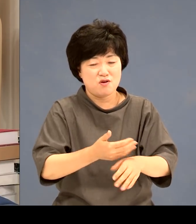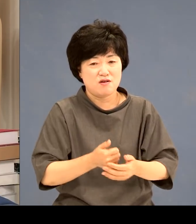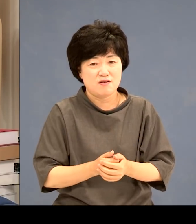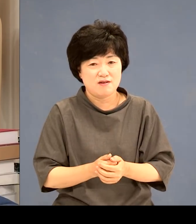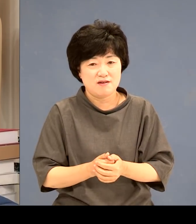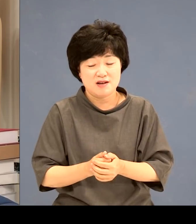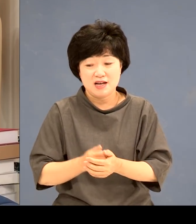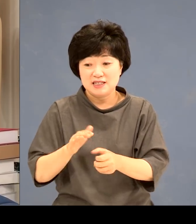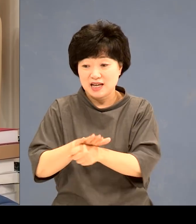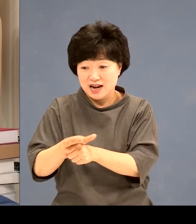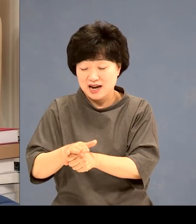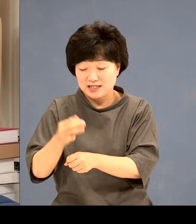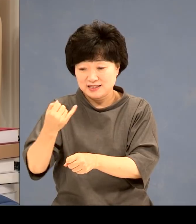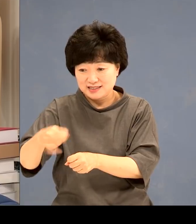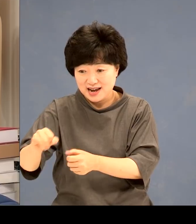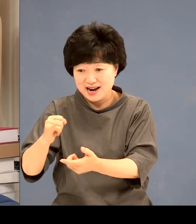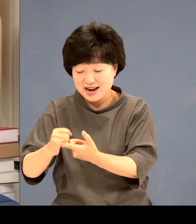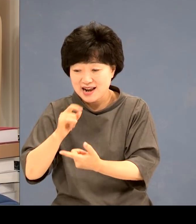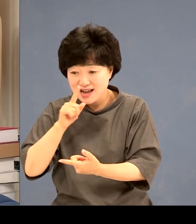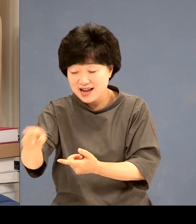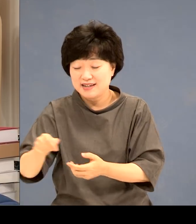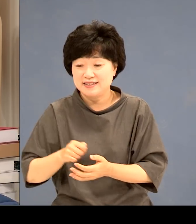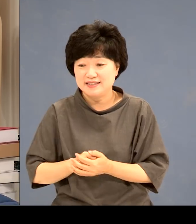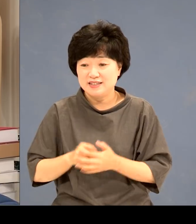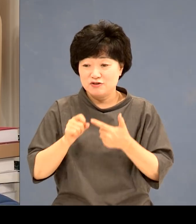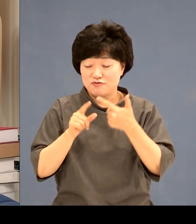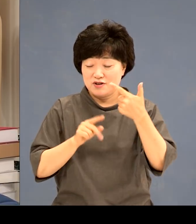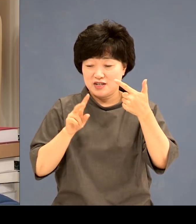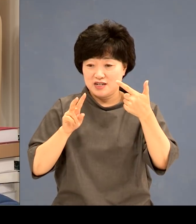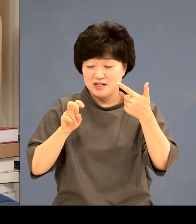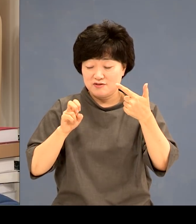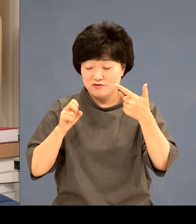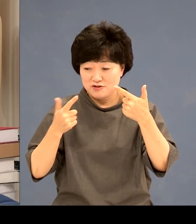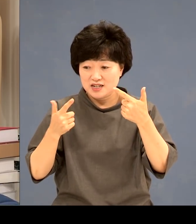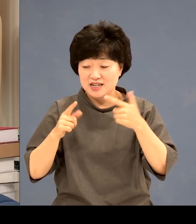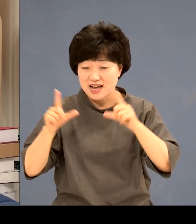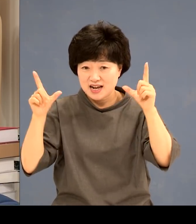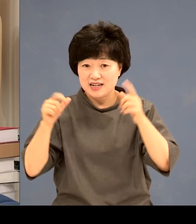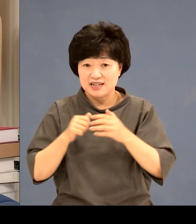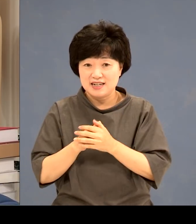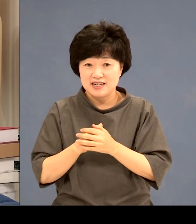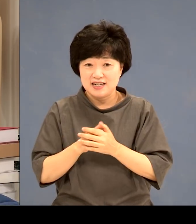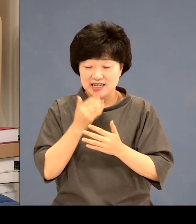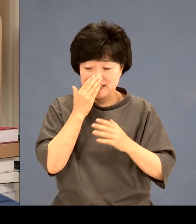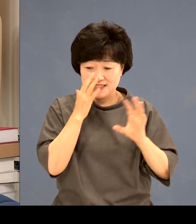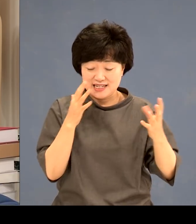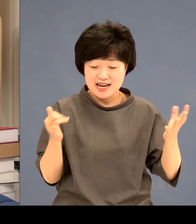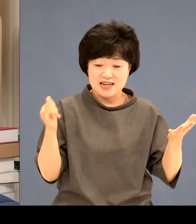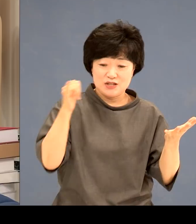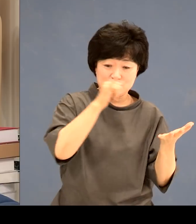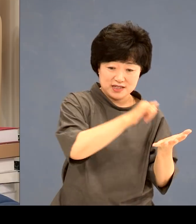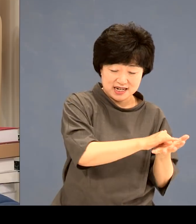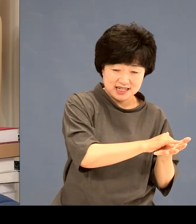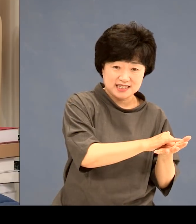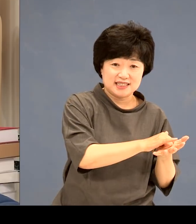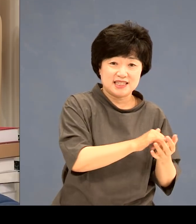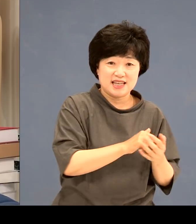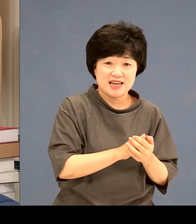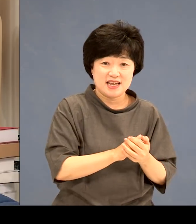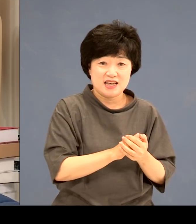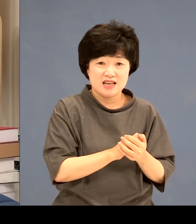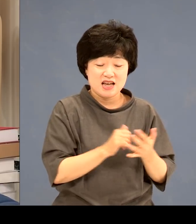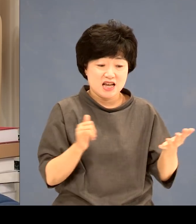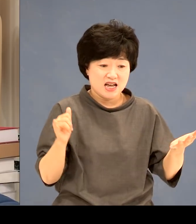너무 고마워. 사랑하는 보배야, 아빠가 2월 22일 날 이스라엘에 도착을